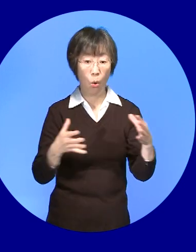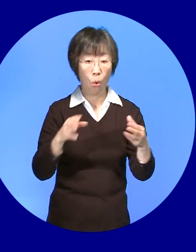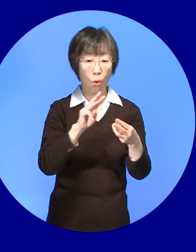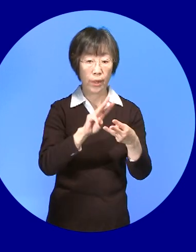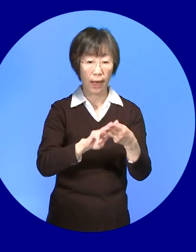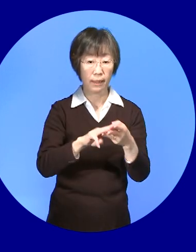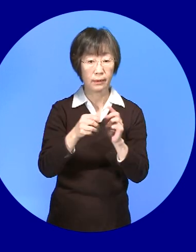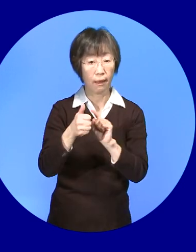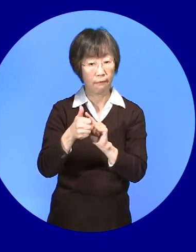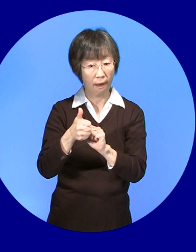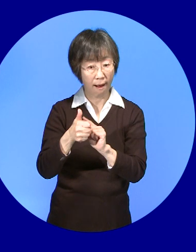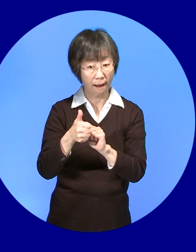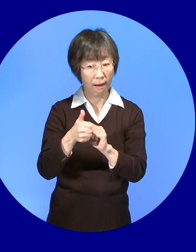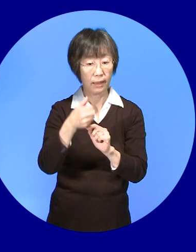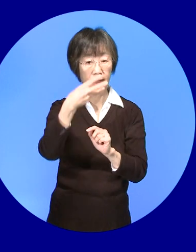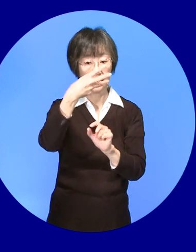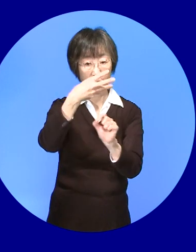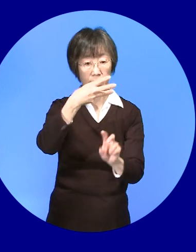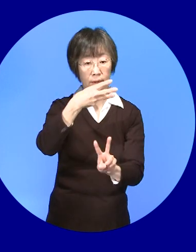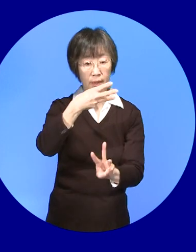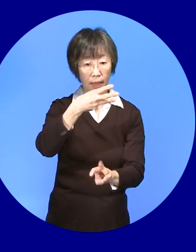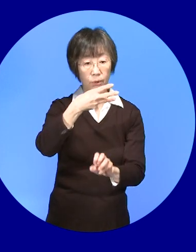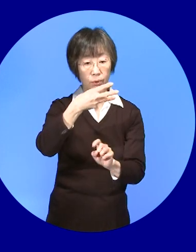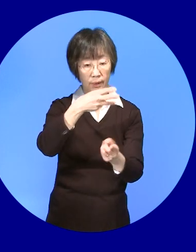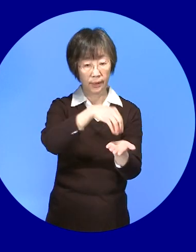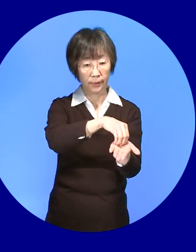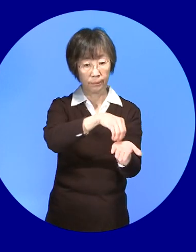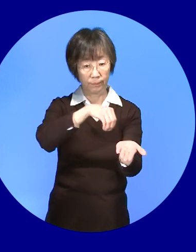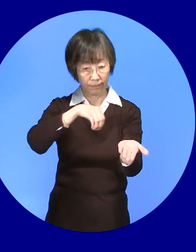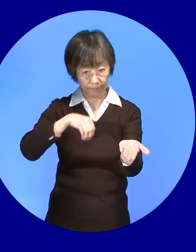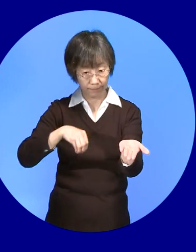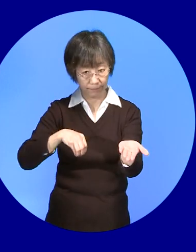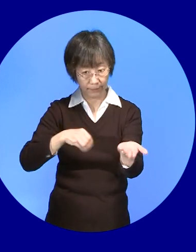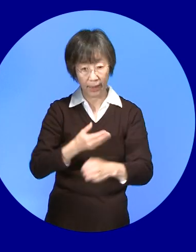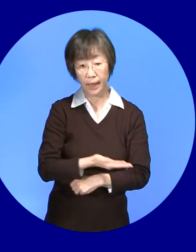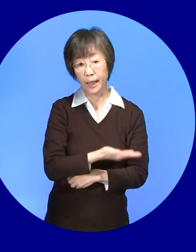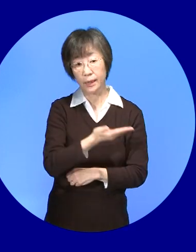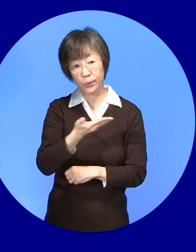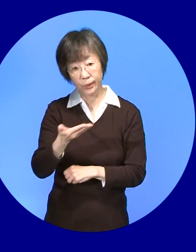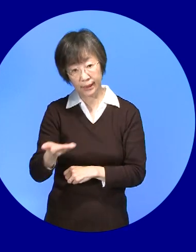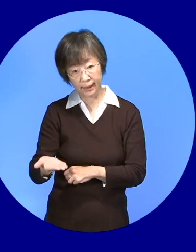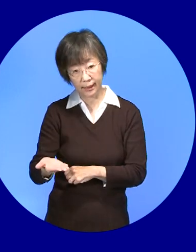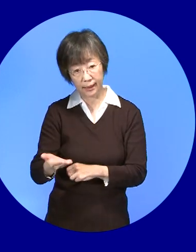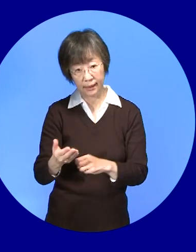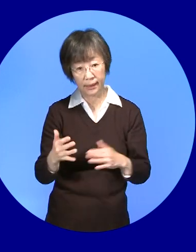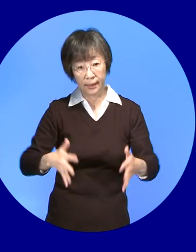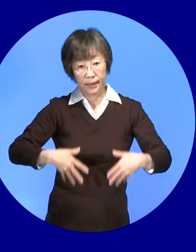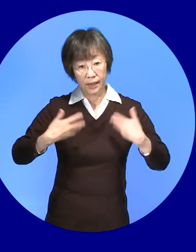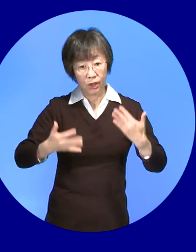31日付で辞任することを発表したことにより、俊藤副市長が選任されました。